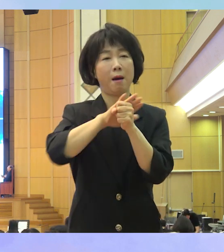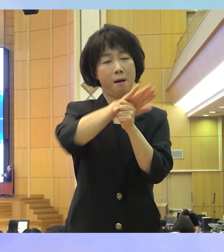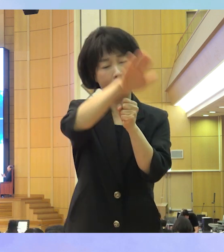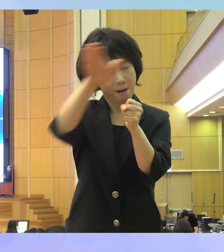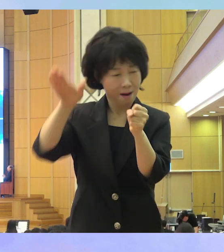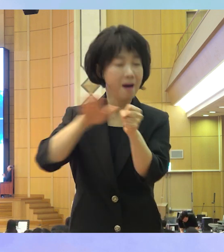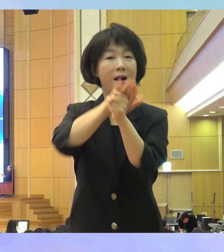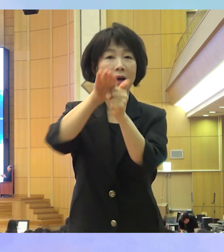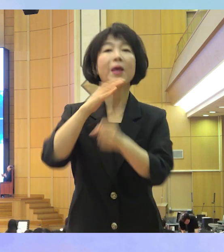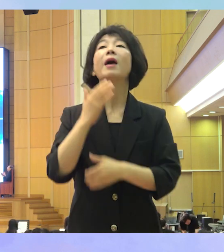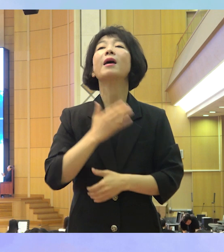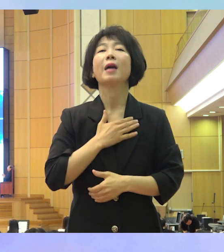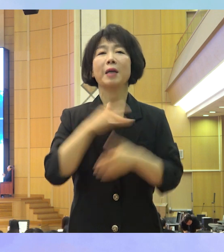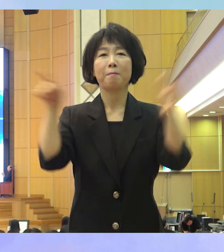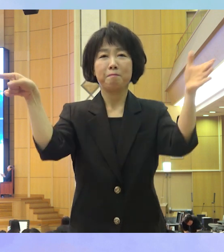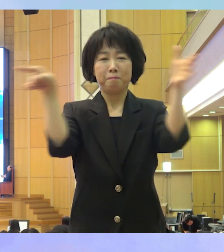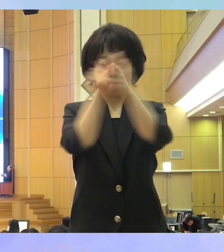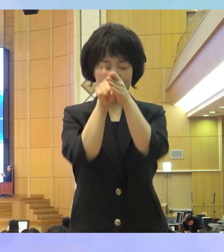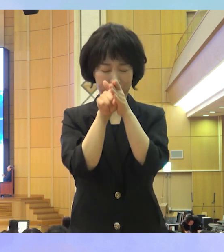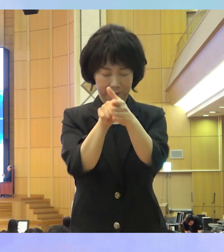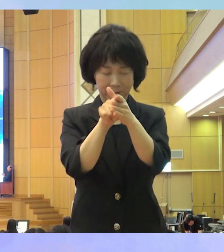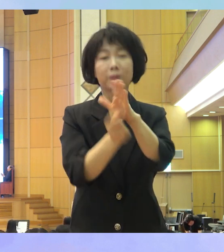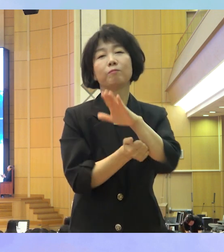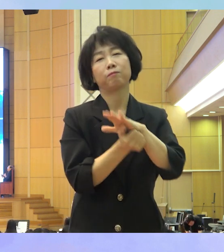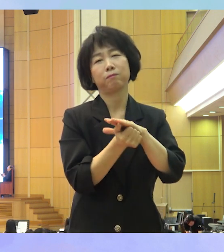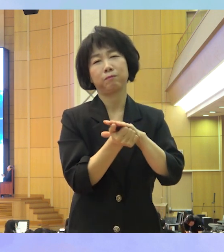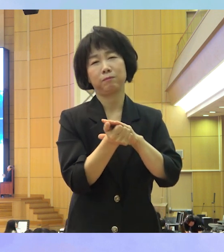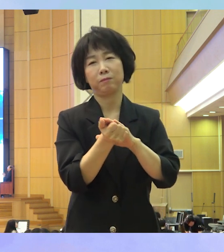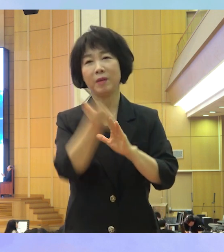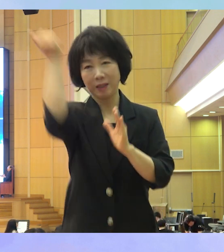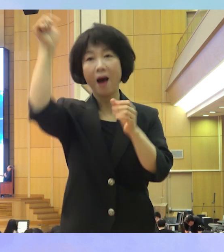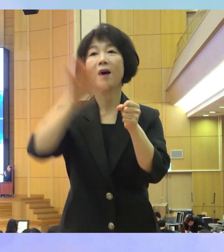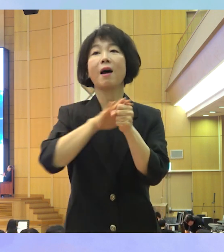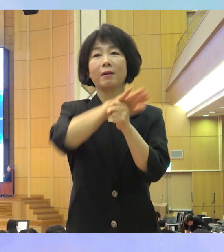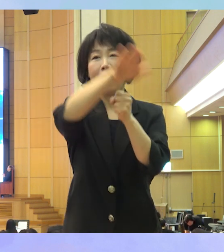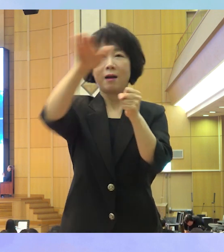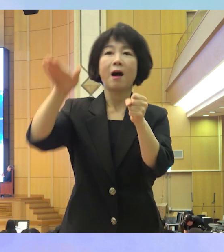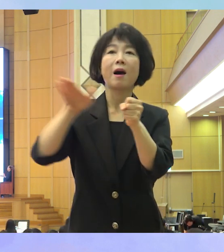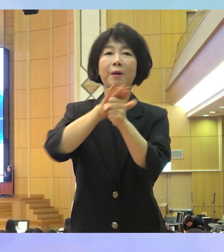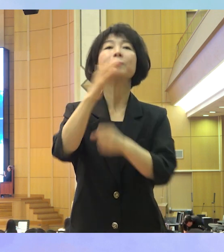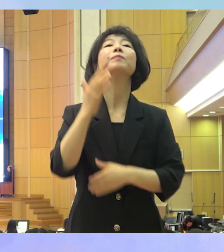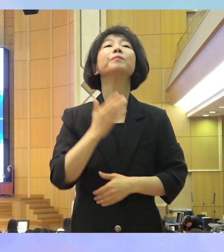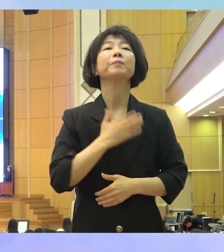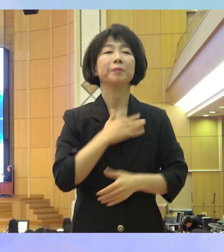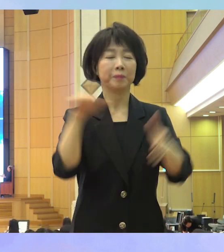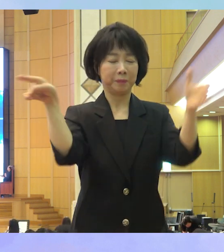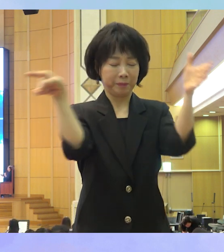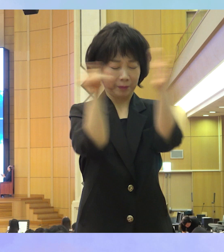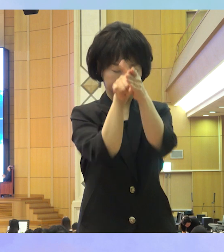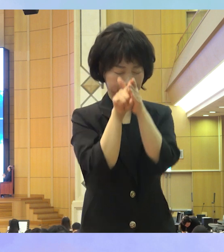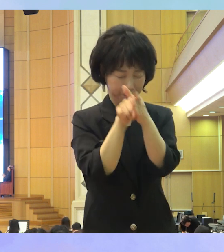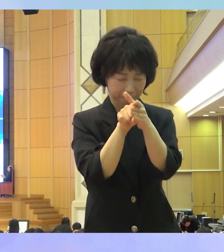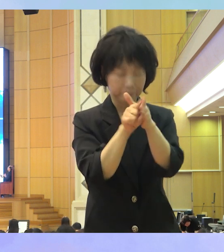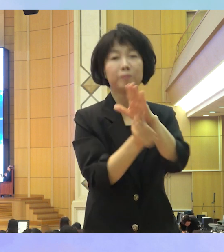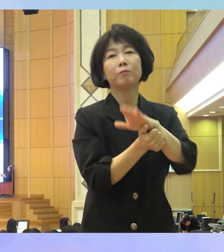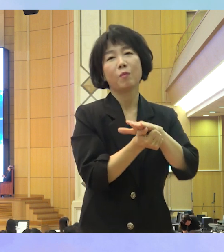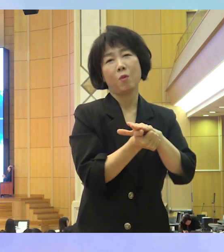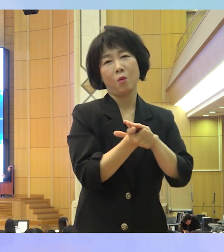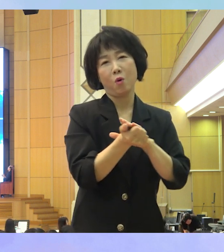소망 사랑 내게 믿음 소망 사랑 내게